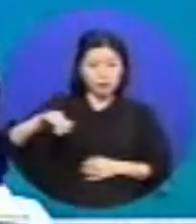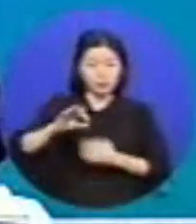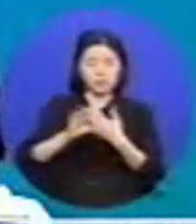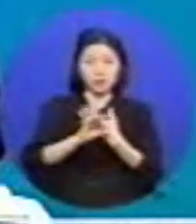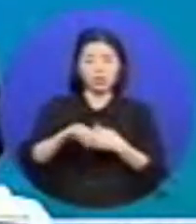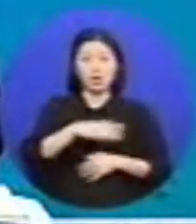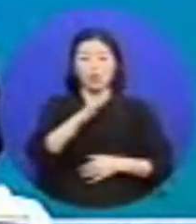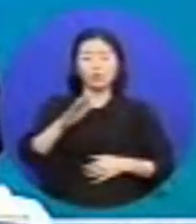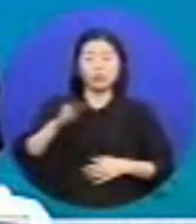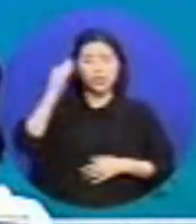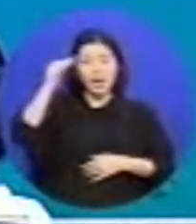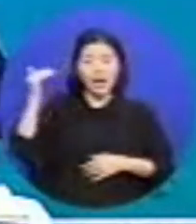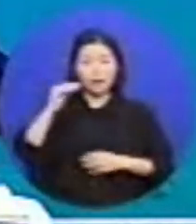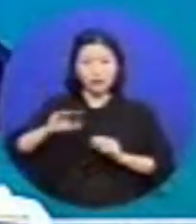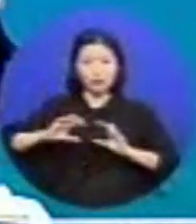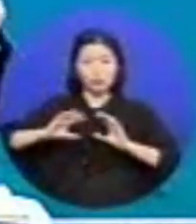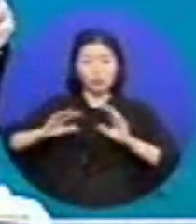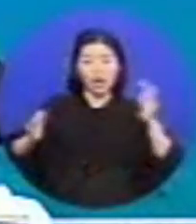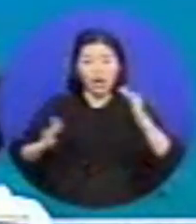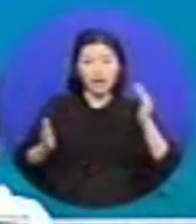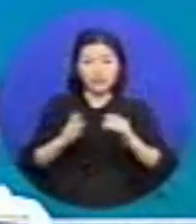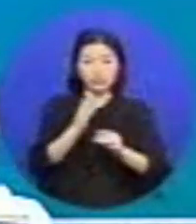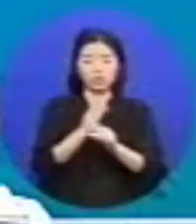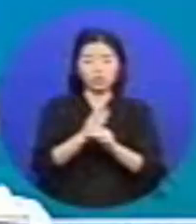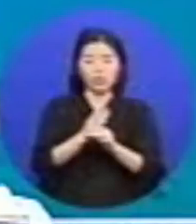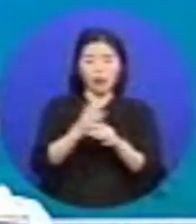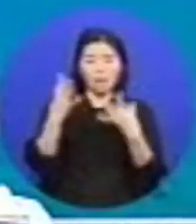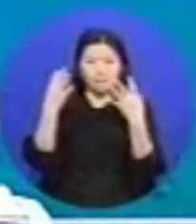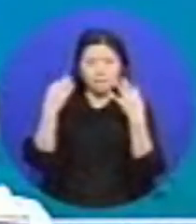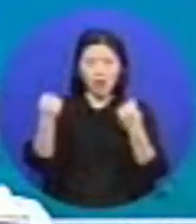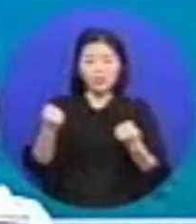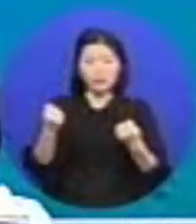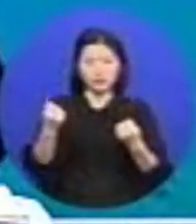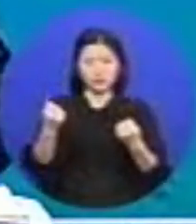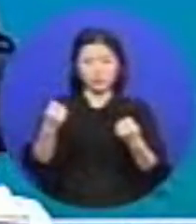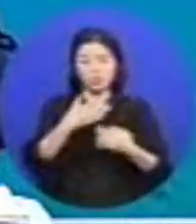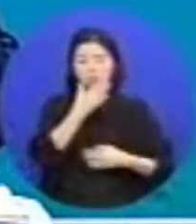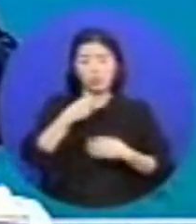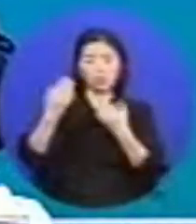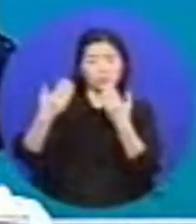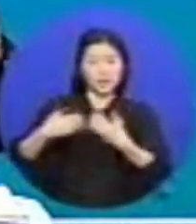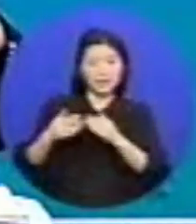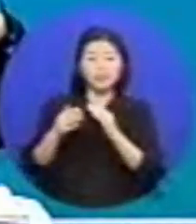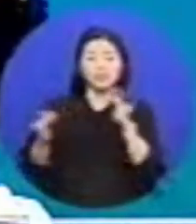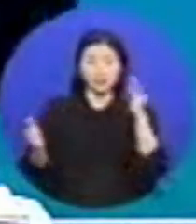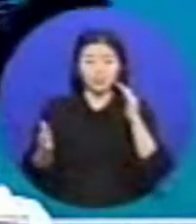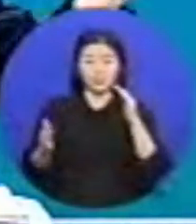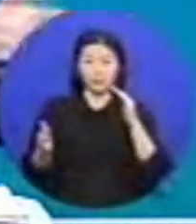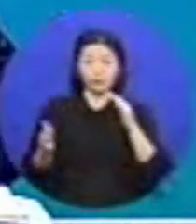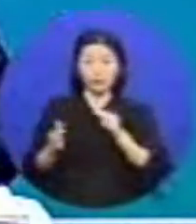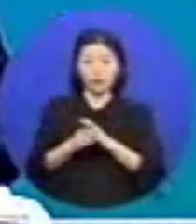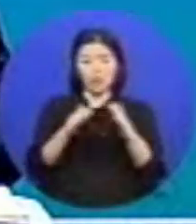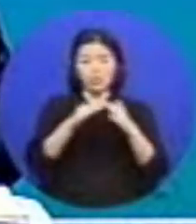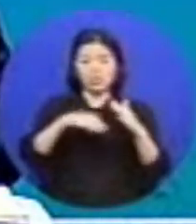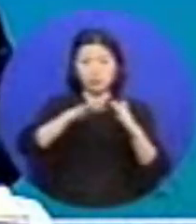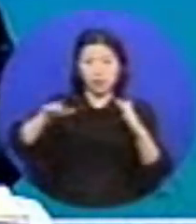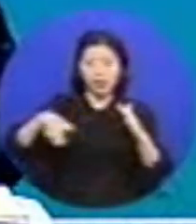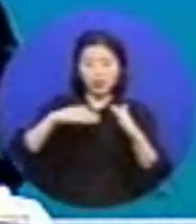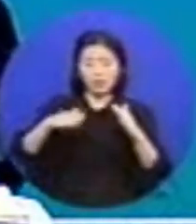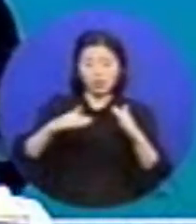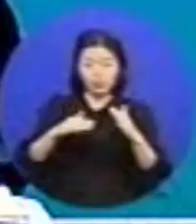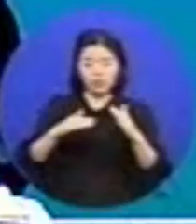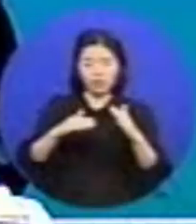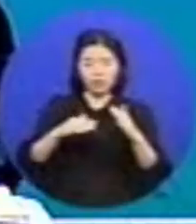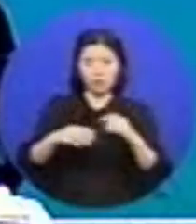중에 그래도 얼마나 혜택 받은 아이들입니까? 집안이 어지간해야 또 유학도 가는 거잖아요.